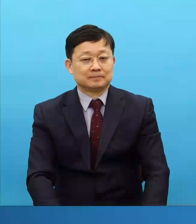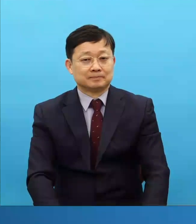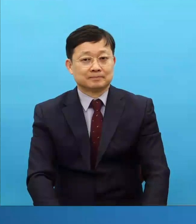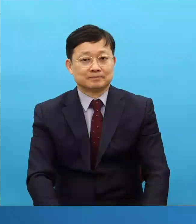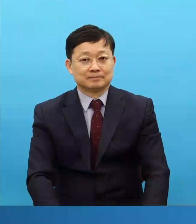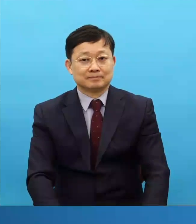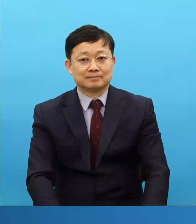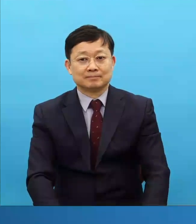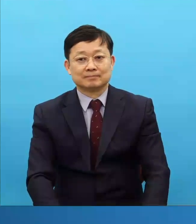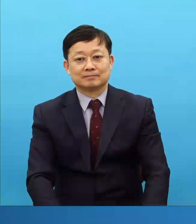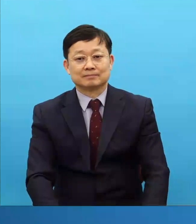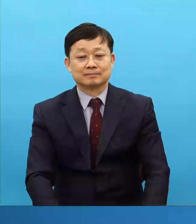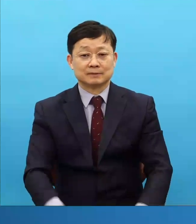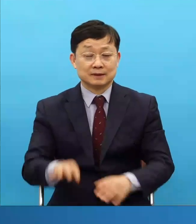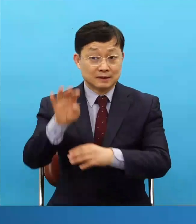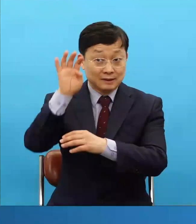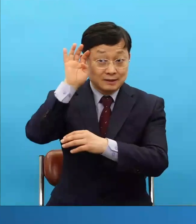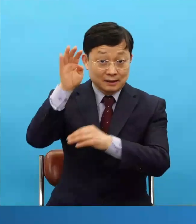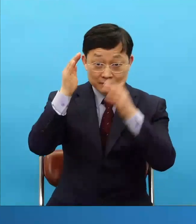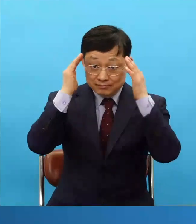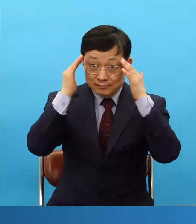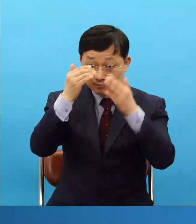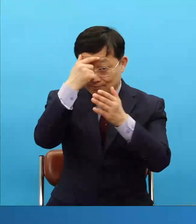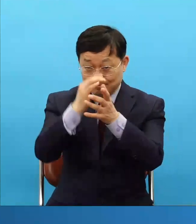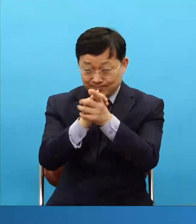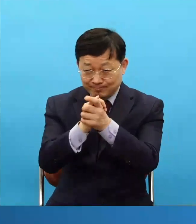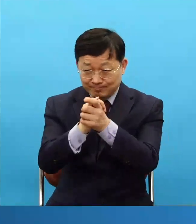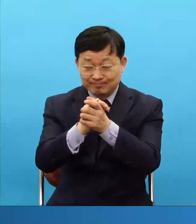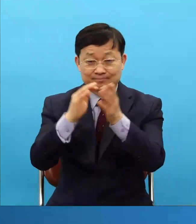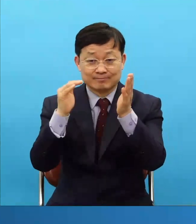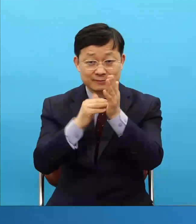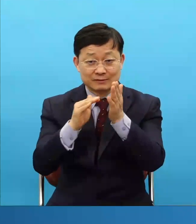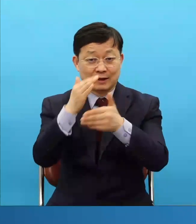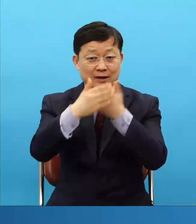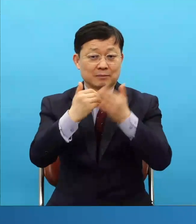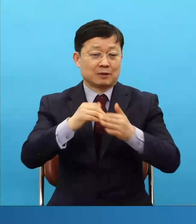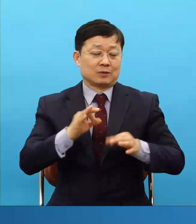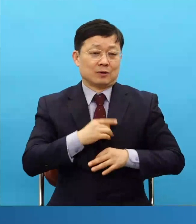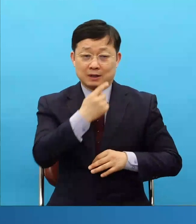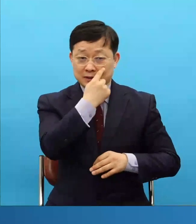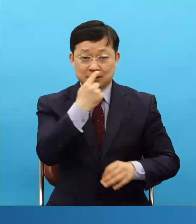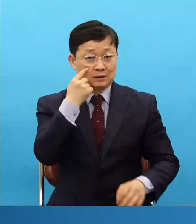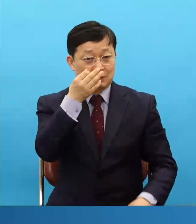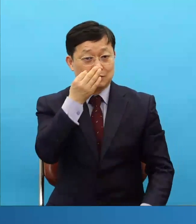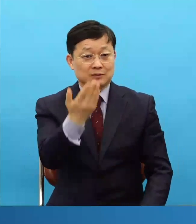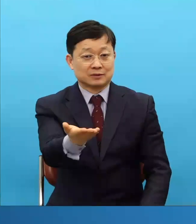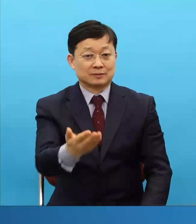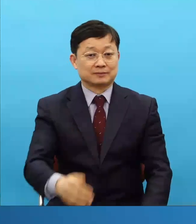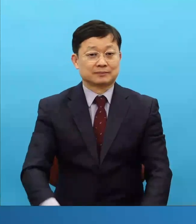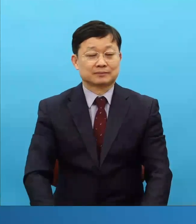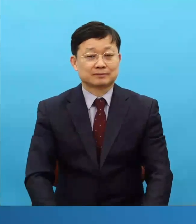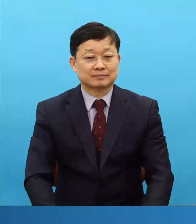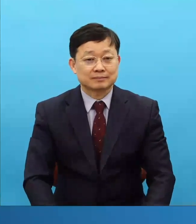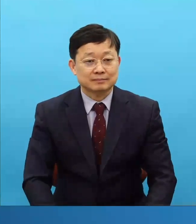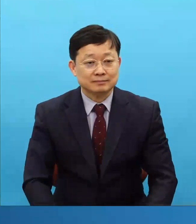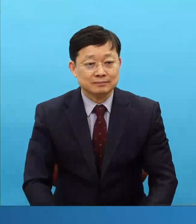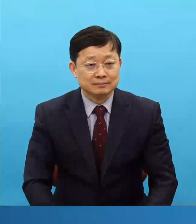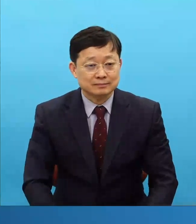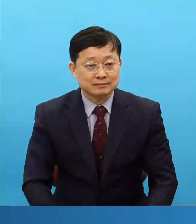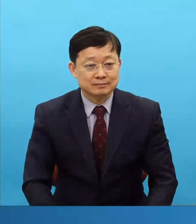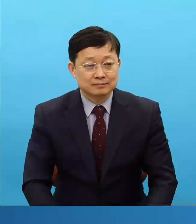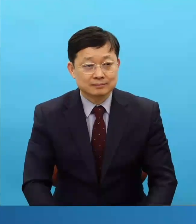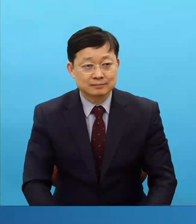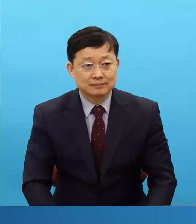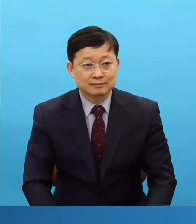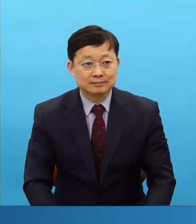40일 집중하고 나는데 역사를 났어요. After concentrating for 40 days, the works arose. 이 말은 40일을 꼭 해야 된다 이 말은